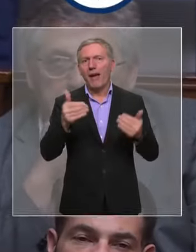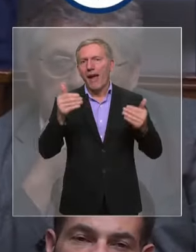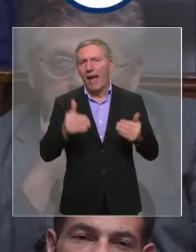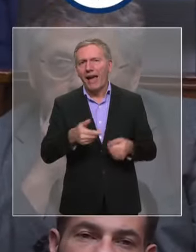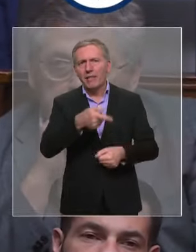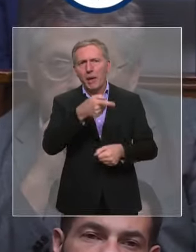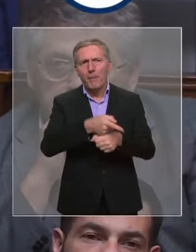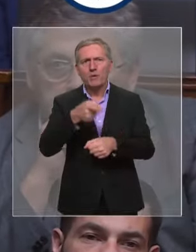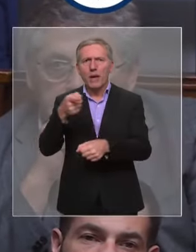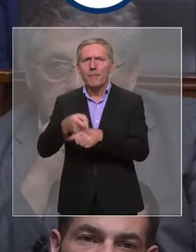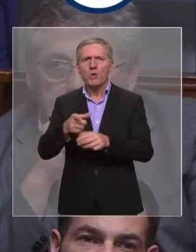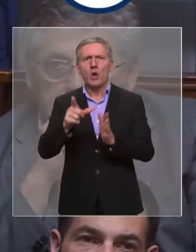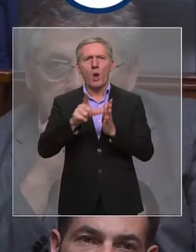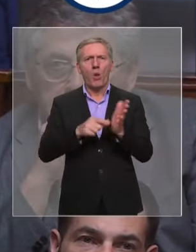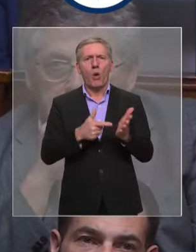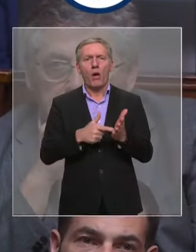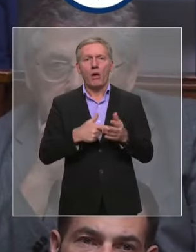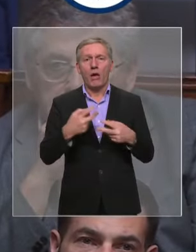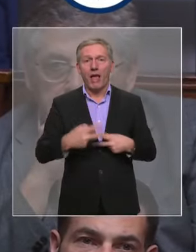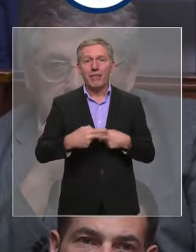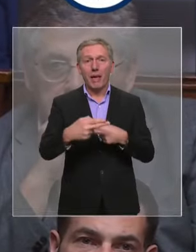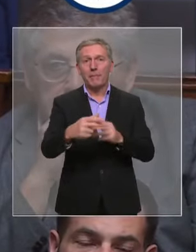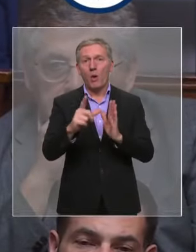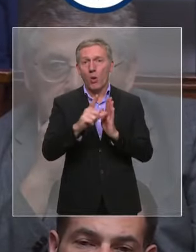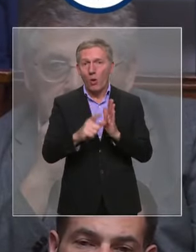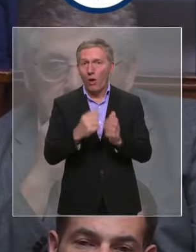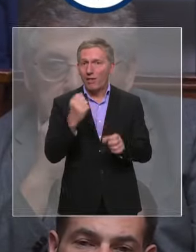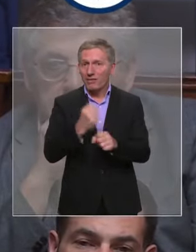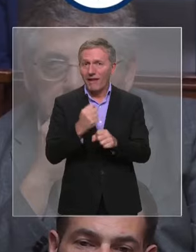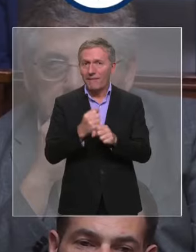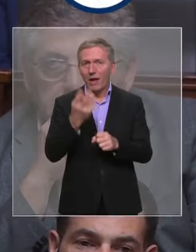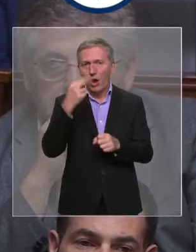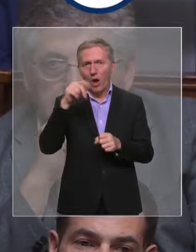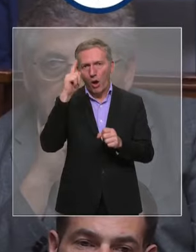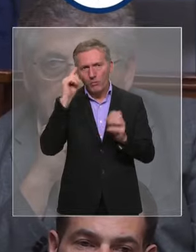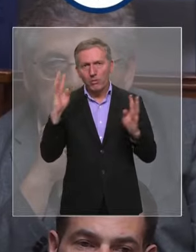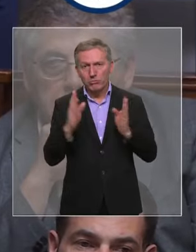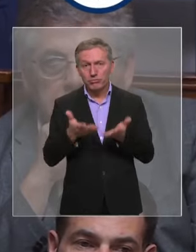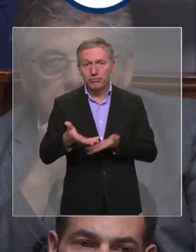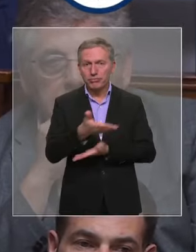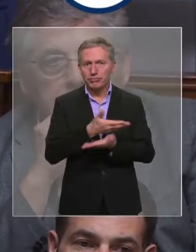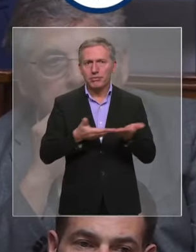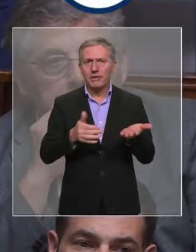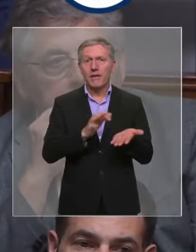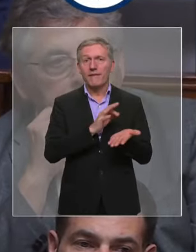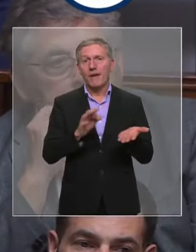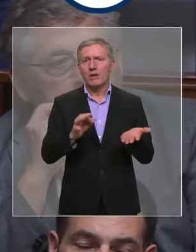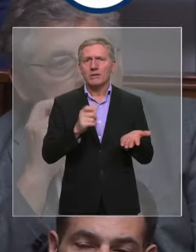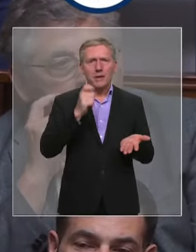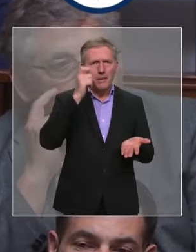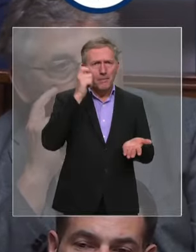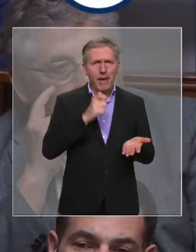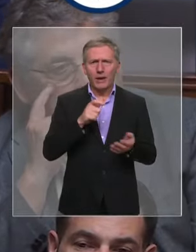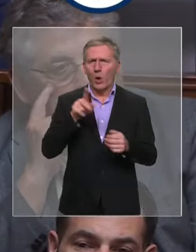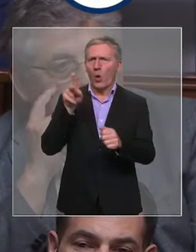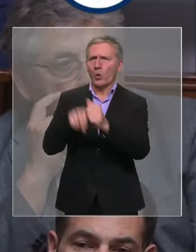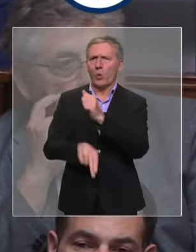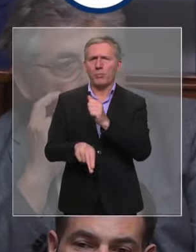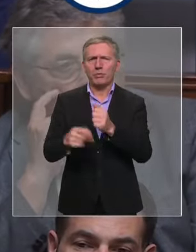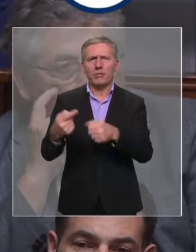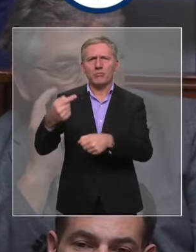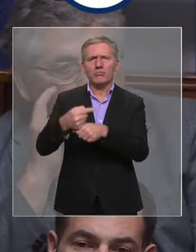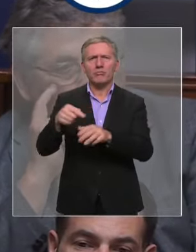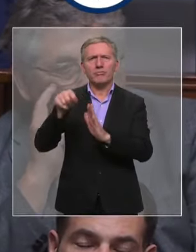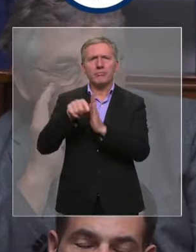loi. À chaque étape du travail législatif européen, la France d'Emmanuel Macron a tenté de torpiller la directive européenne présomption